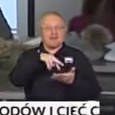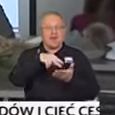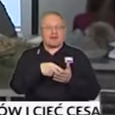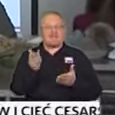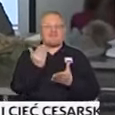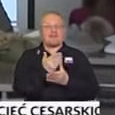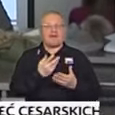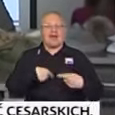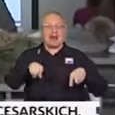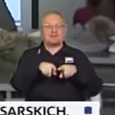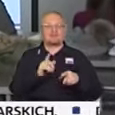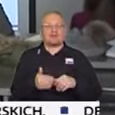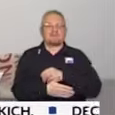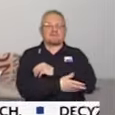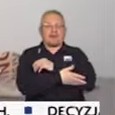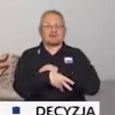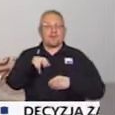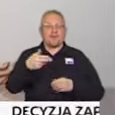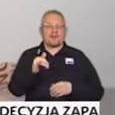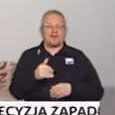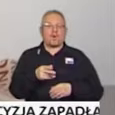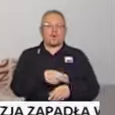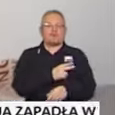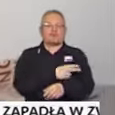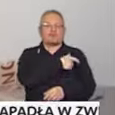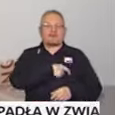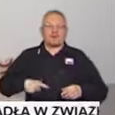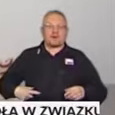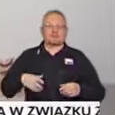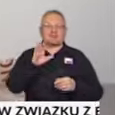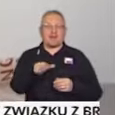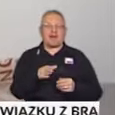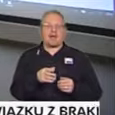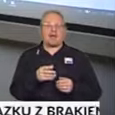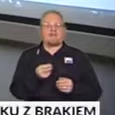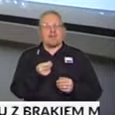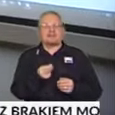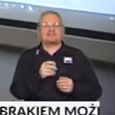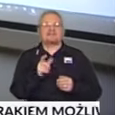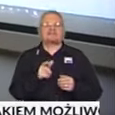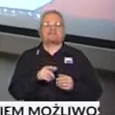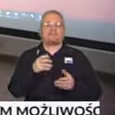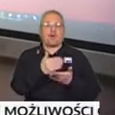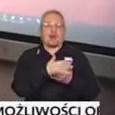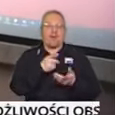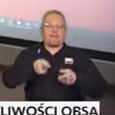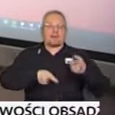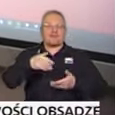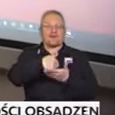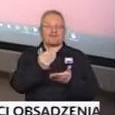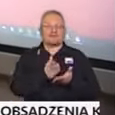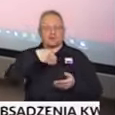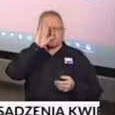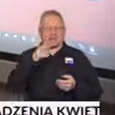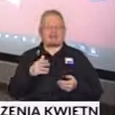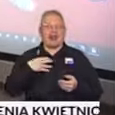firma realizuje dzięki wsparciu z Unii. Urząd Marszałkowski dysponuje środkami z Regionalnego Programu Operacyjnego Województwa Łódzkiego na